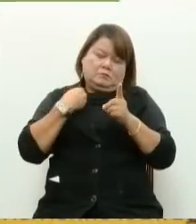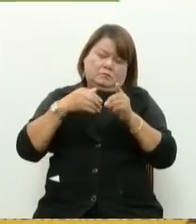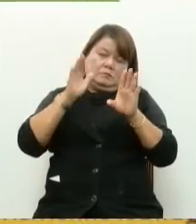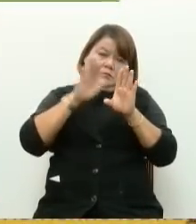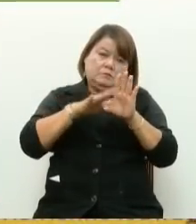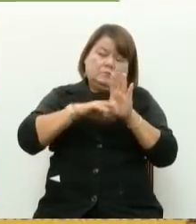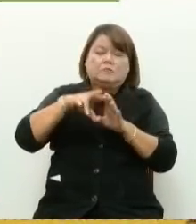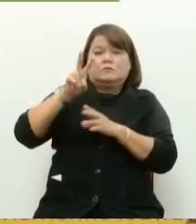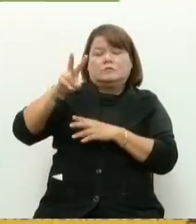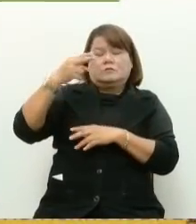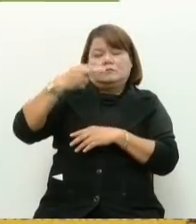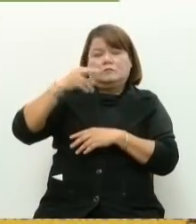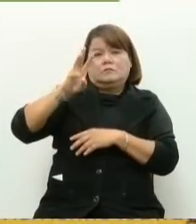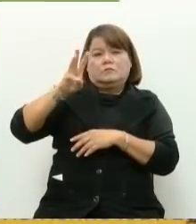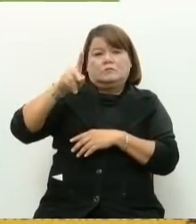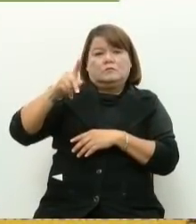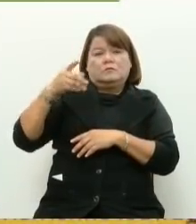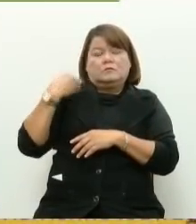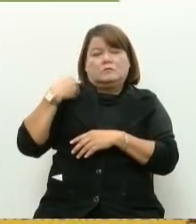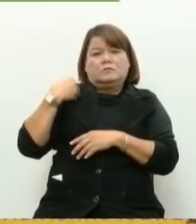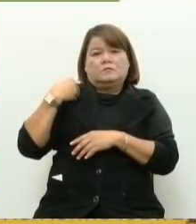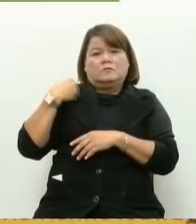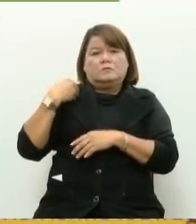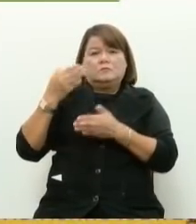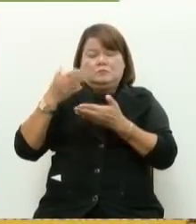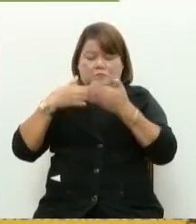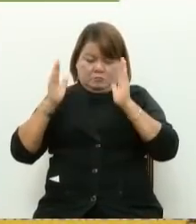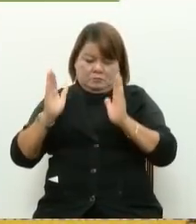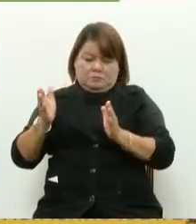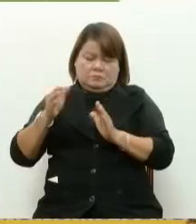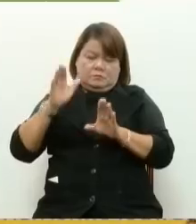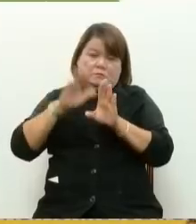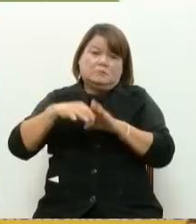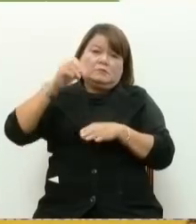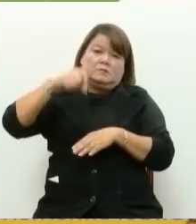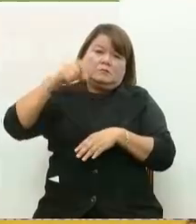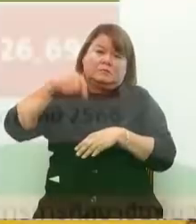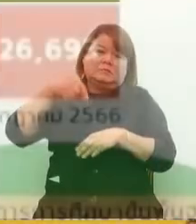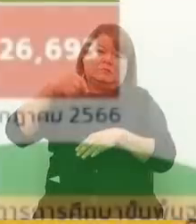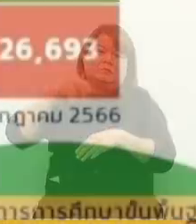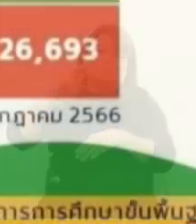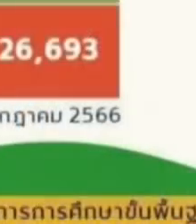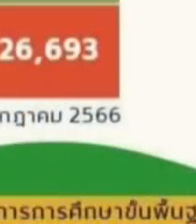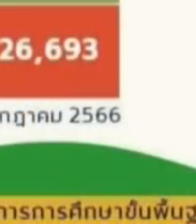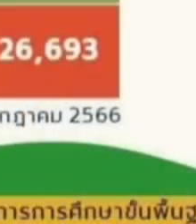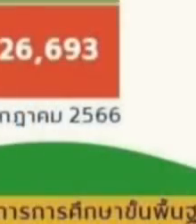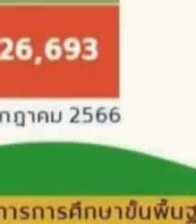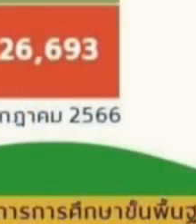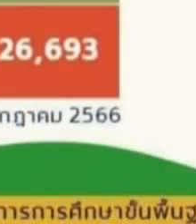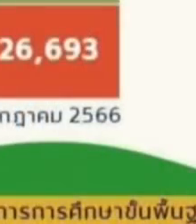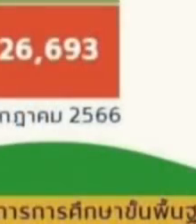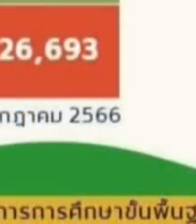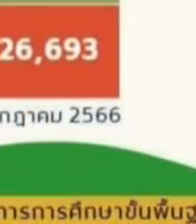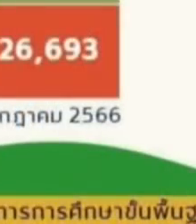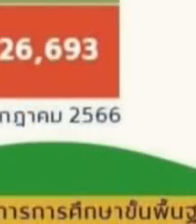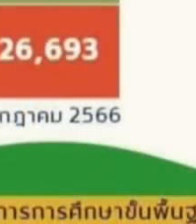26,000 ซึ่ง 26,000 เนี่ยมีหลายคนอาจจะไปสมัครซ้ำกันหลายที่นะครับแต่นี่เราคิดในภาพรวมทั้งหมด